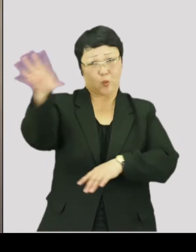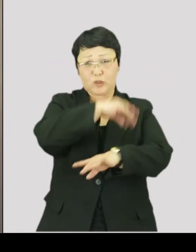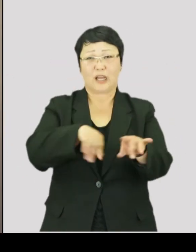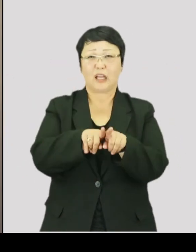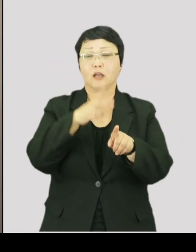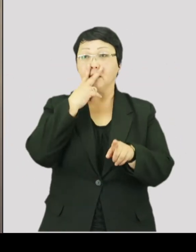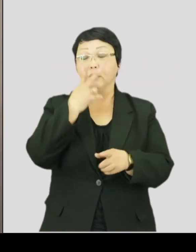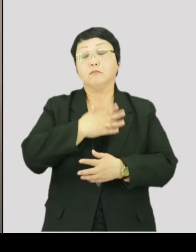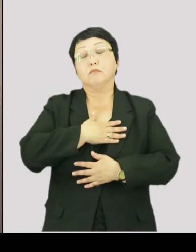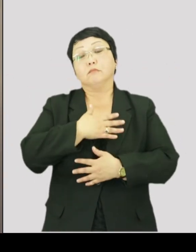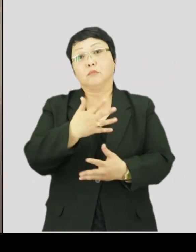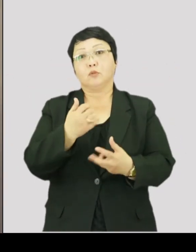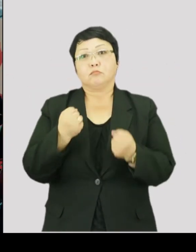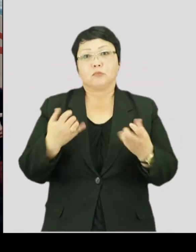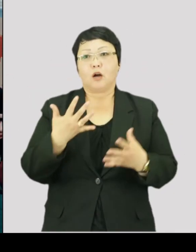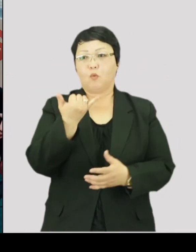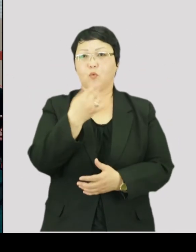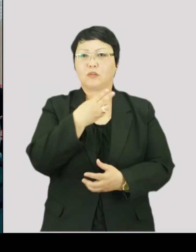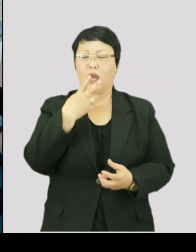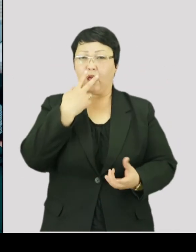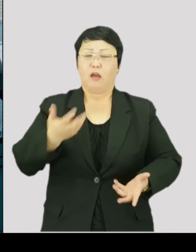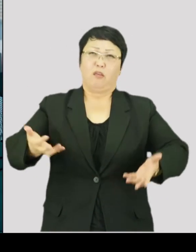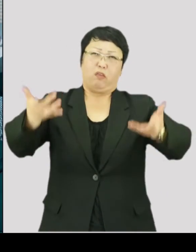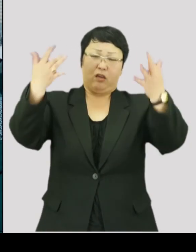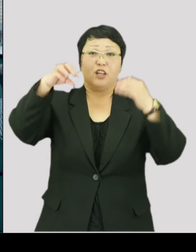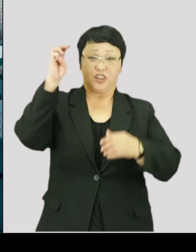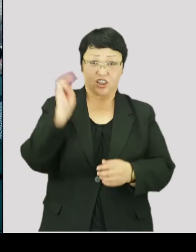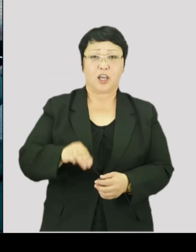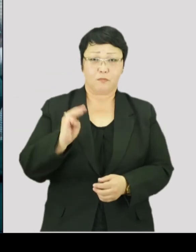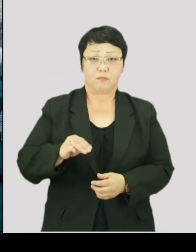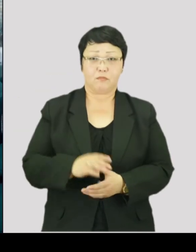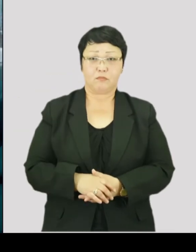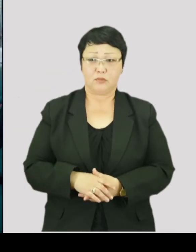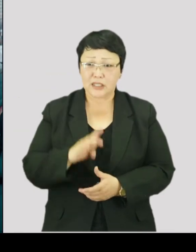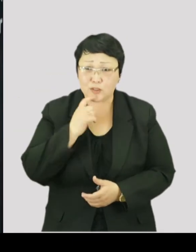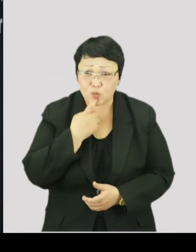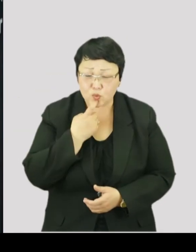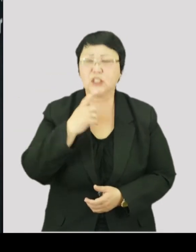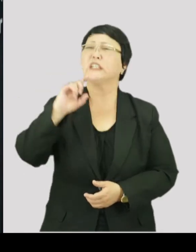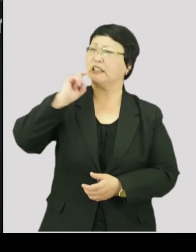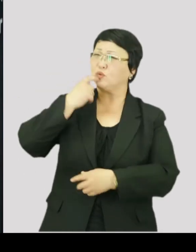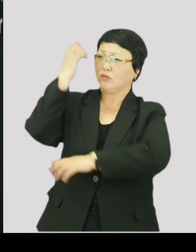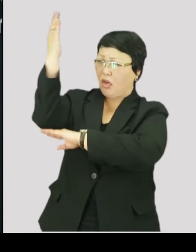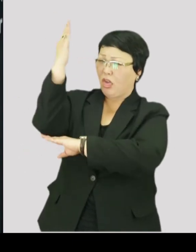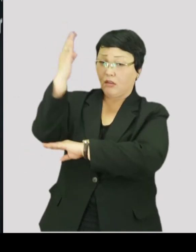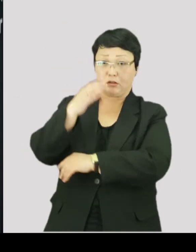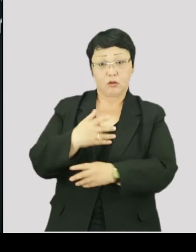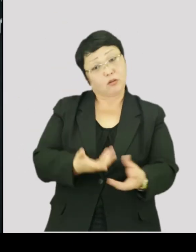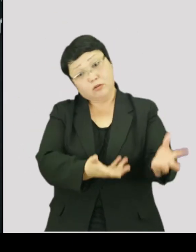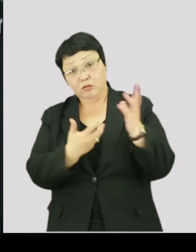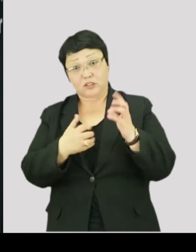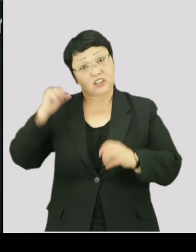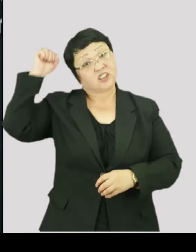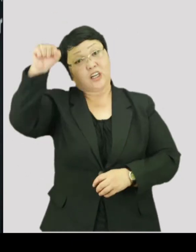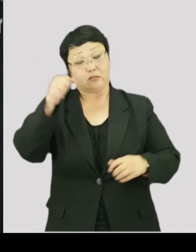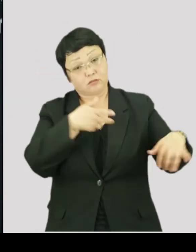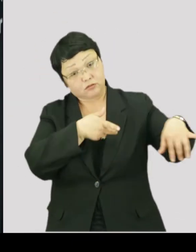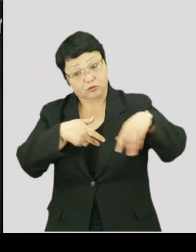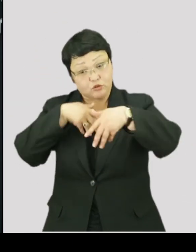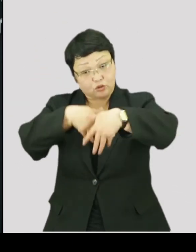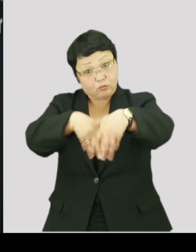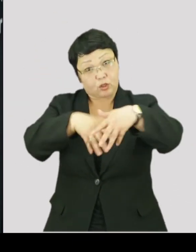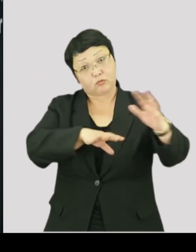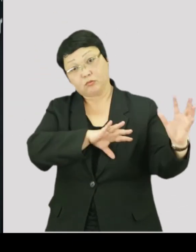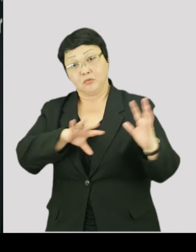байх боломжгүй хэмжээндээ хүрчиж бид нар үнэхээр гамшигын байдал байна. Ойлгож. Тэгэд нэмж чинь нөхөх гэж агшаал цуглаан дээр тийм идэвхтэй харагддаг. Тэр илэрхийлэх хэрэгтэй шүү